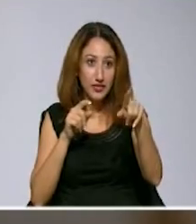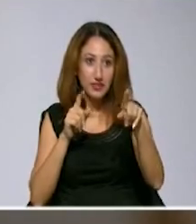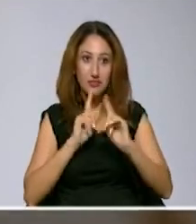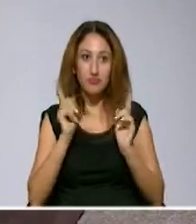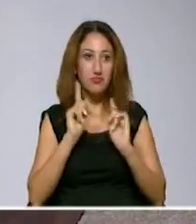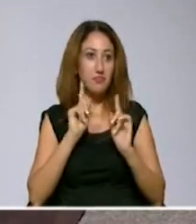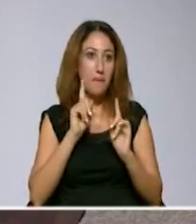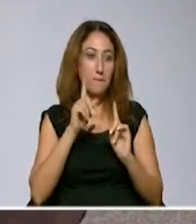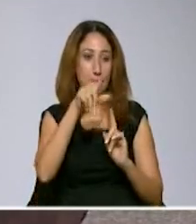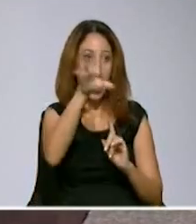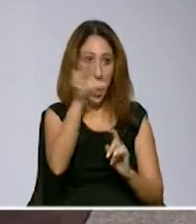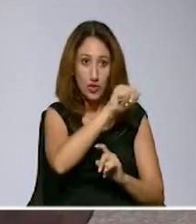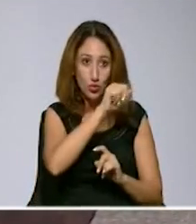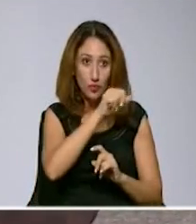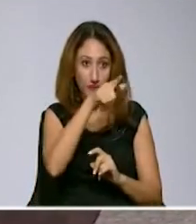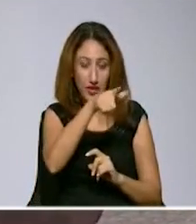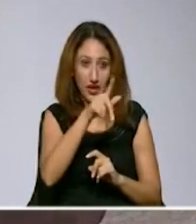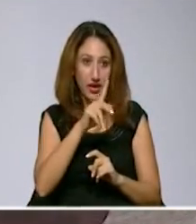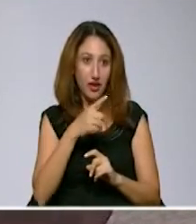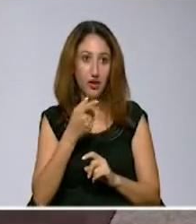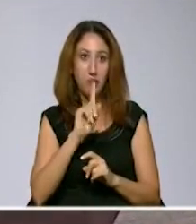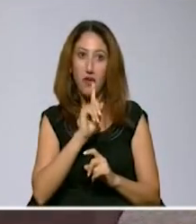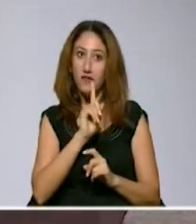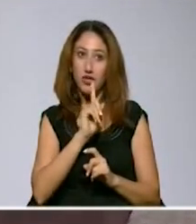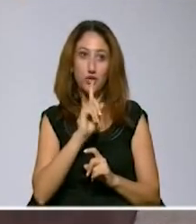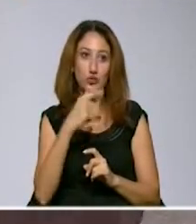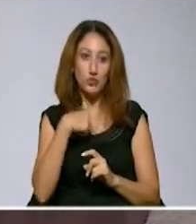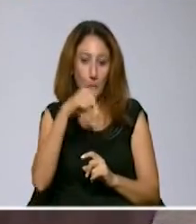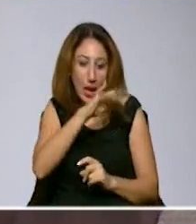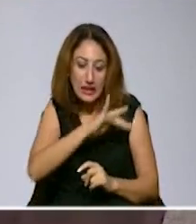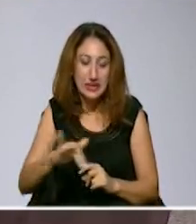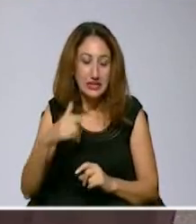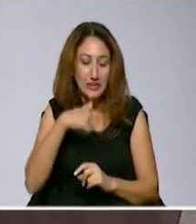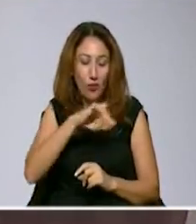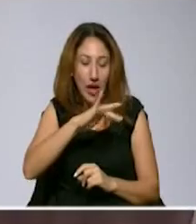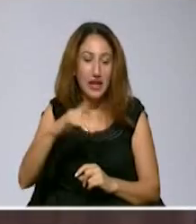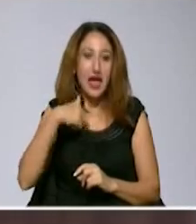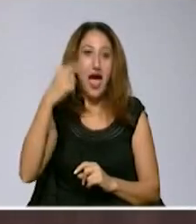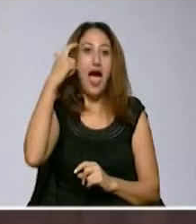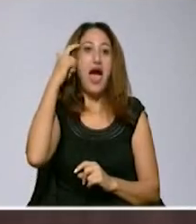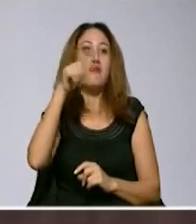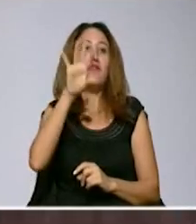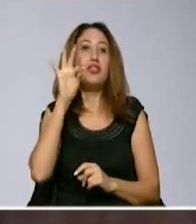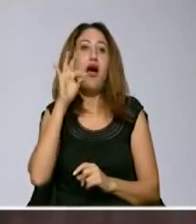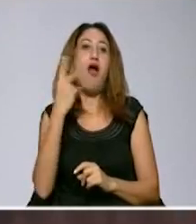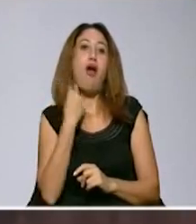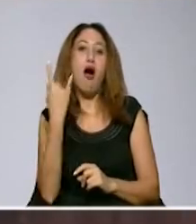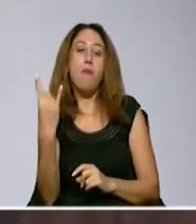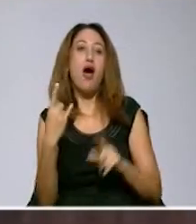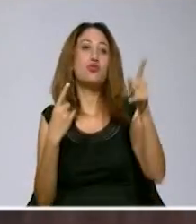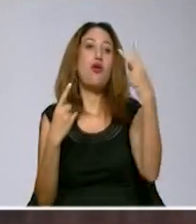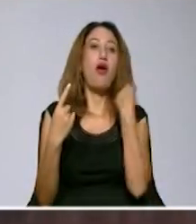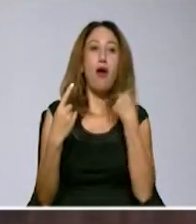لا استاذ المصورين ما حدش خدها. انا كتبتها ازاي كده؟ انا لسه جاي دلوقتي. هو لسه جاي. بسم الله الرحمن الرحيم. طب